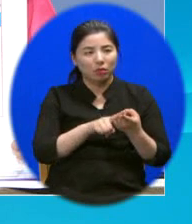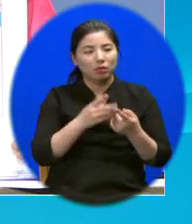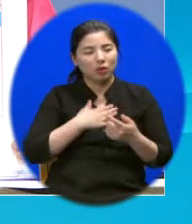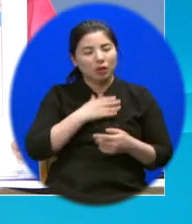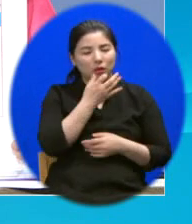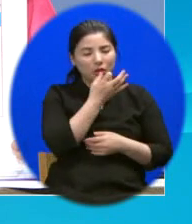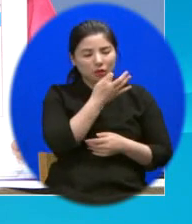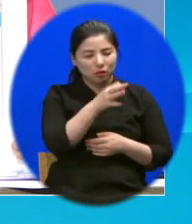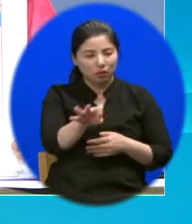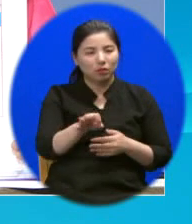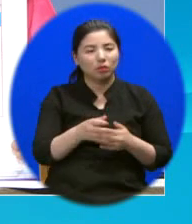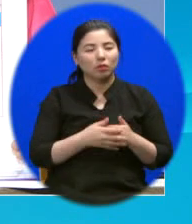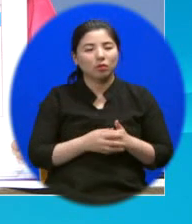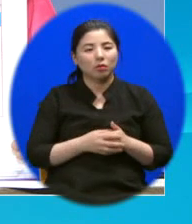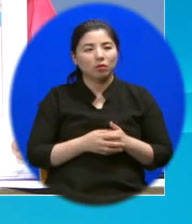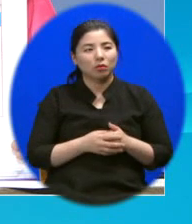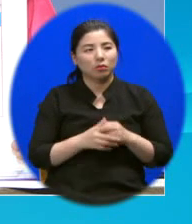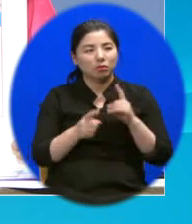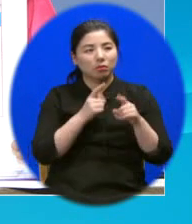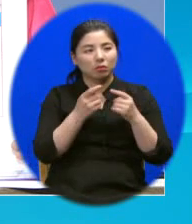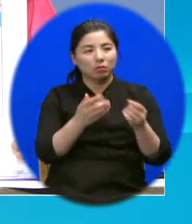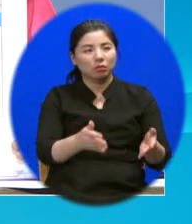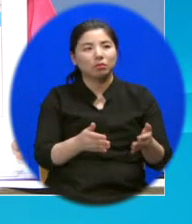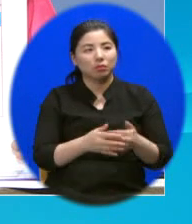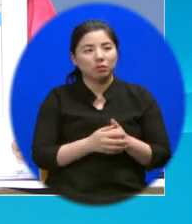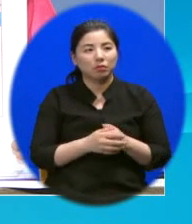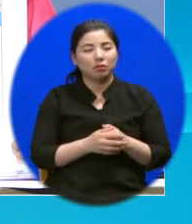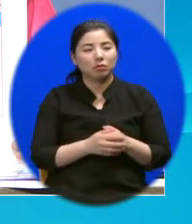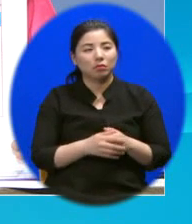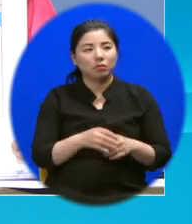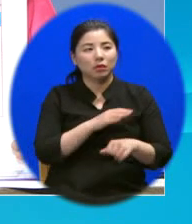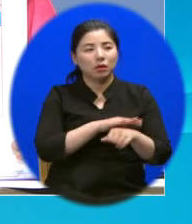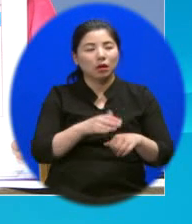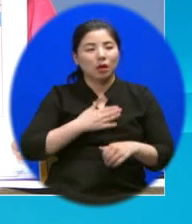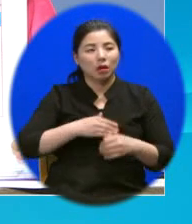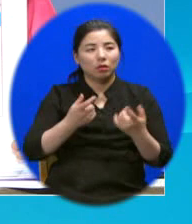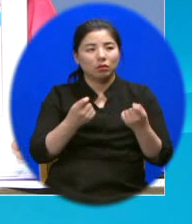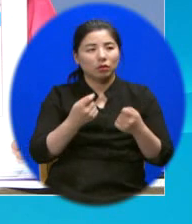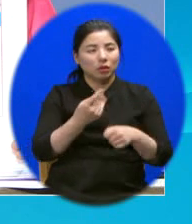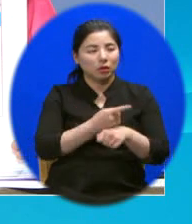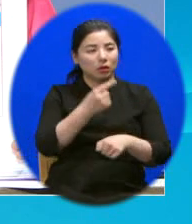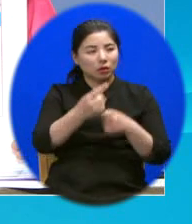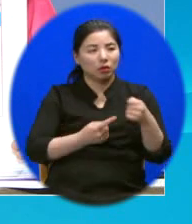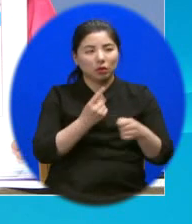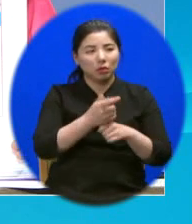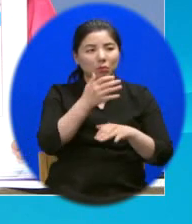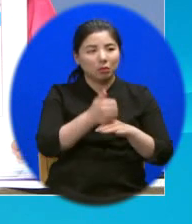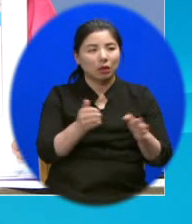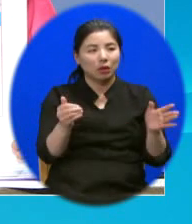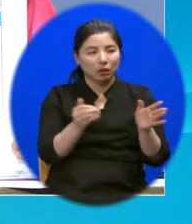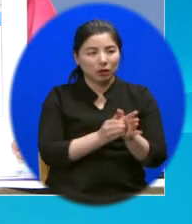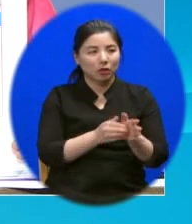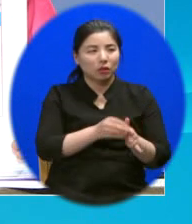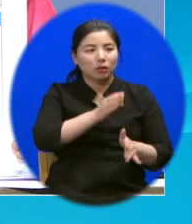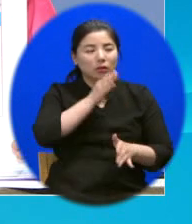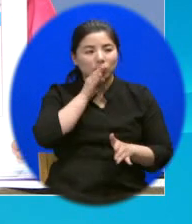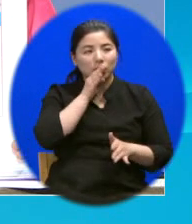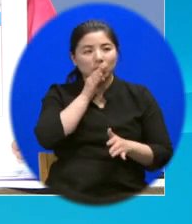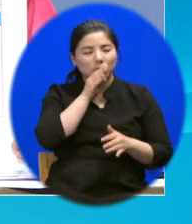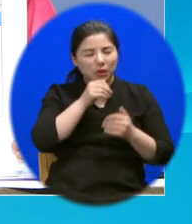제가 인정을 하고 말씀을 드리겠습니다 잘 아시다시피 작년 연말까지 정말 아